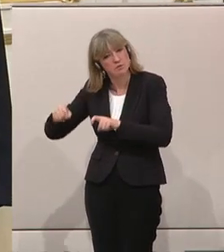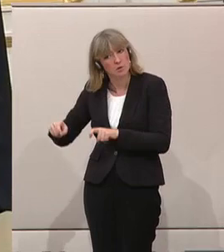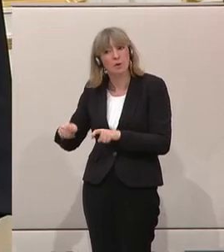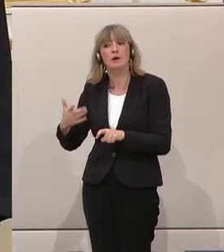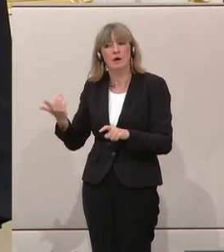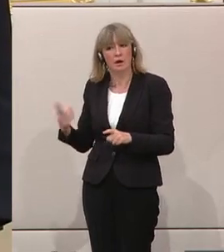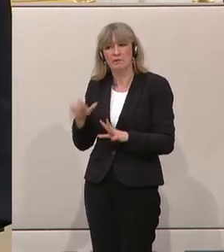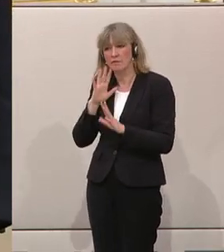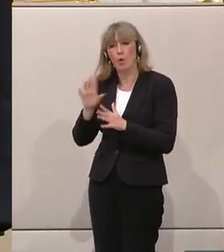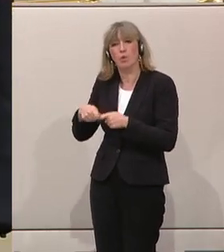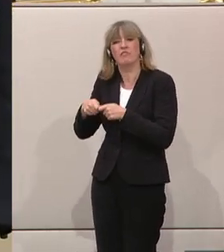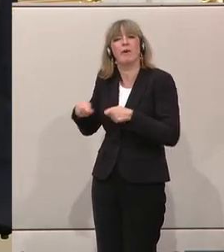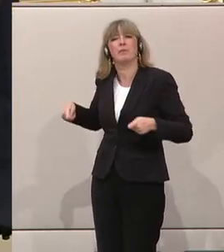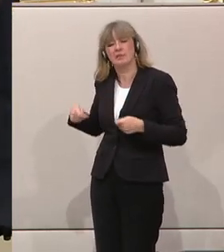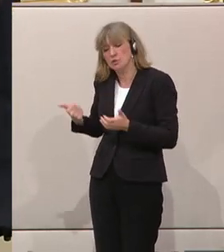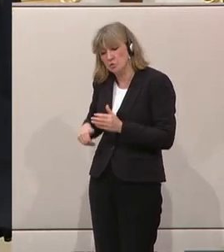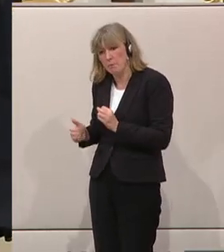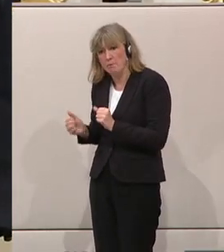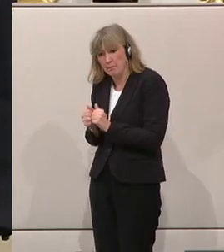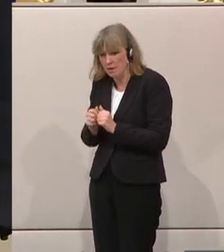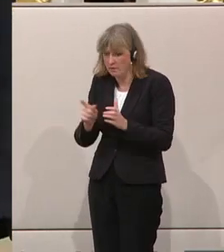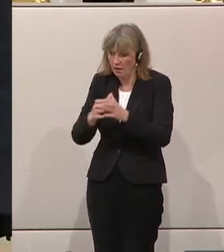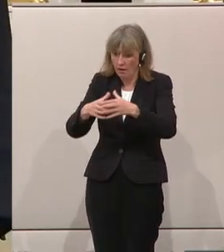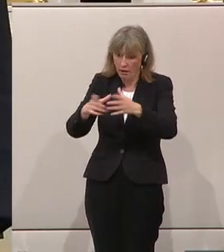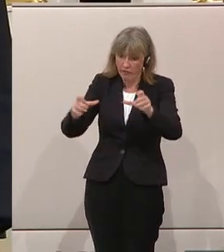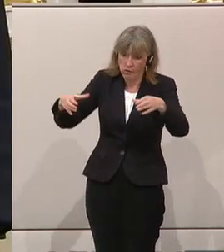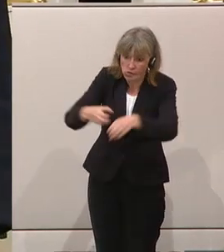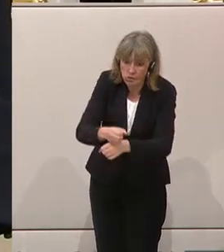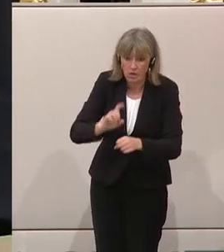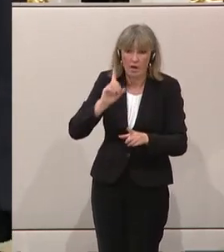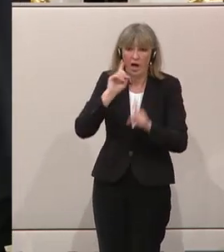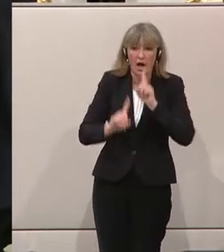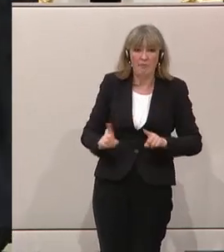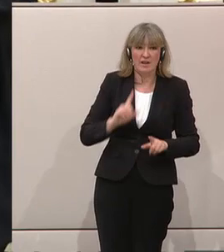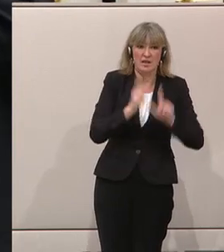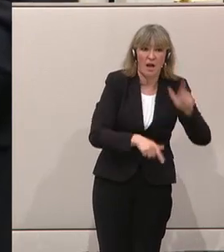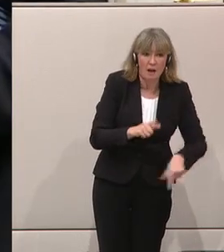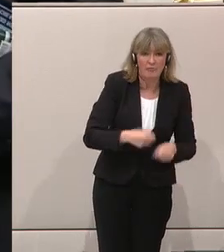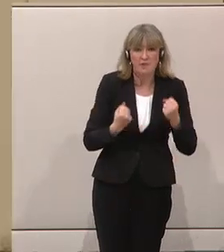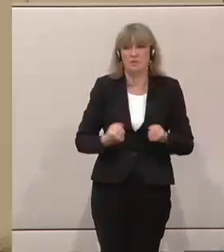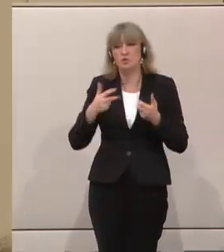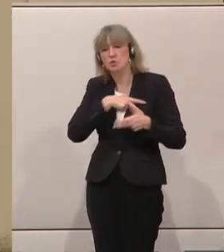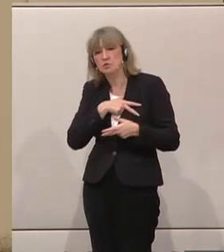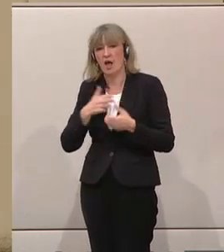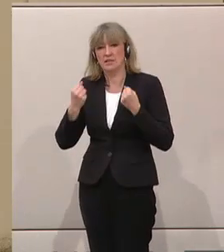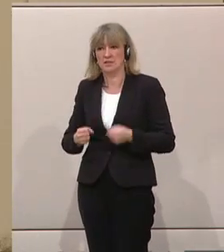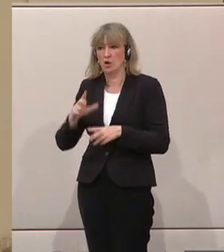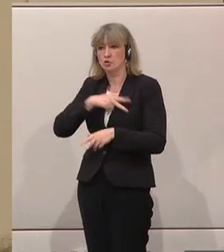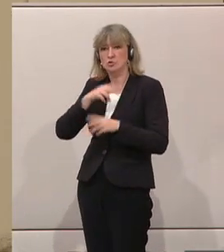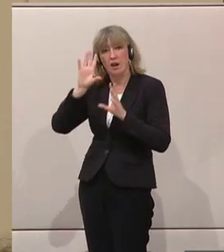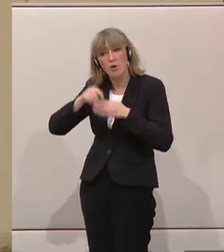trotz des unverbindlichen Zusatzpapiers massiv eingeschränkt. Abwasser- und Abfallwirtschaft, Verkehr, soziale Sicherheit, sozialer